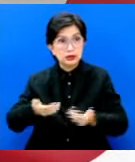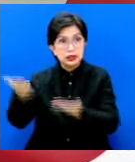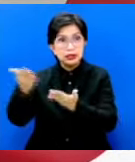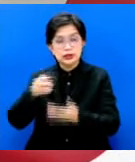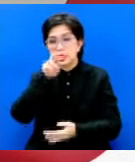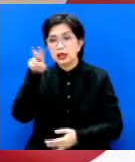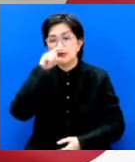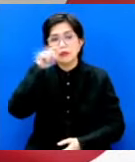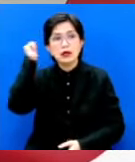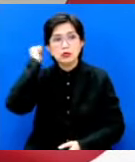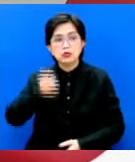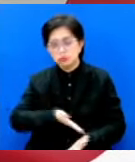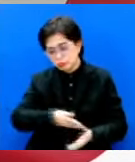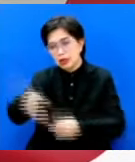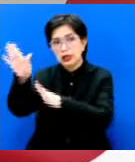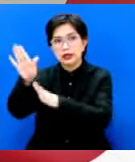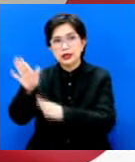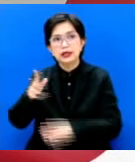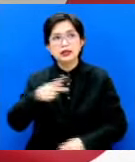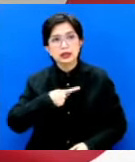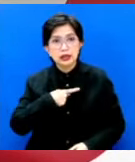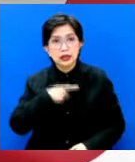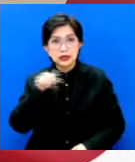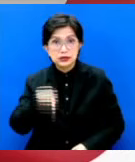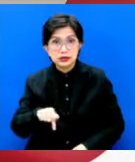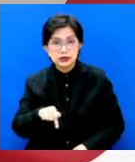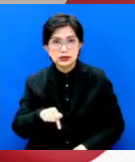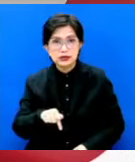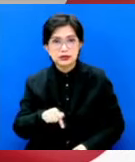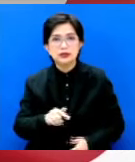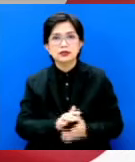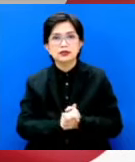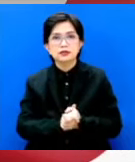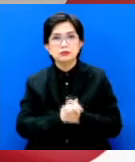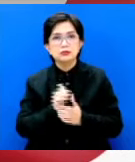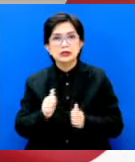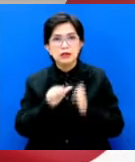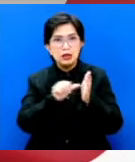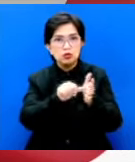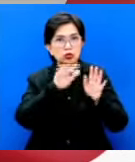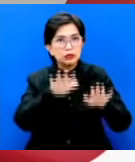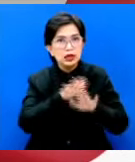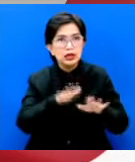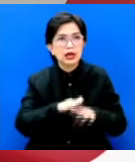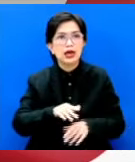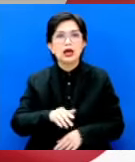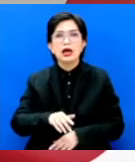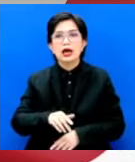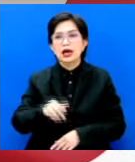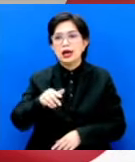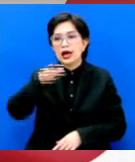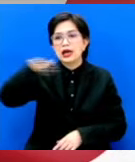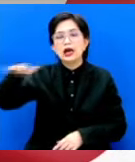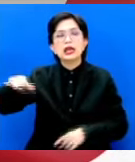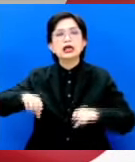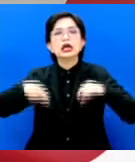dapatkembalikepadamereka.Yang pentingadalahkitasebagaiee, perpanjangantanganTuhanuntuk